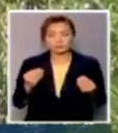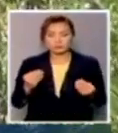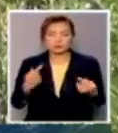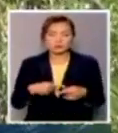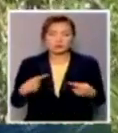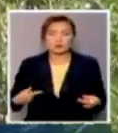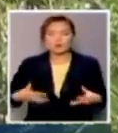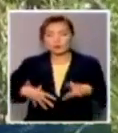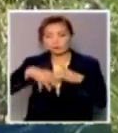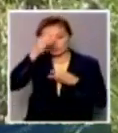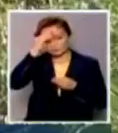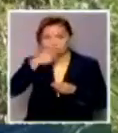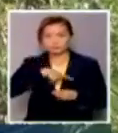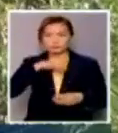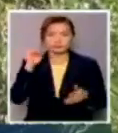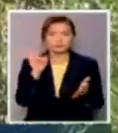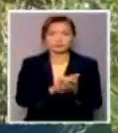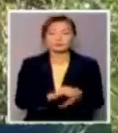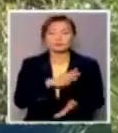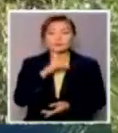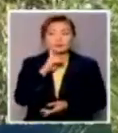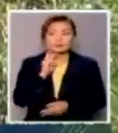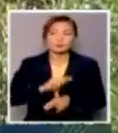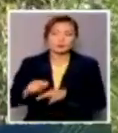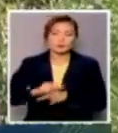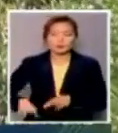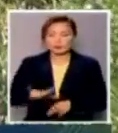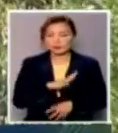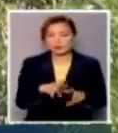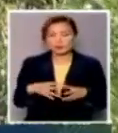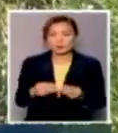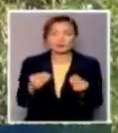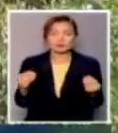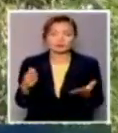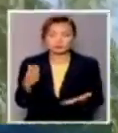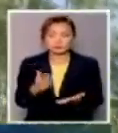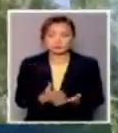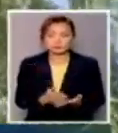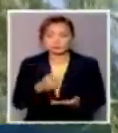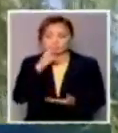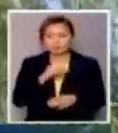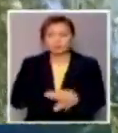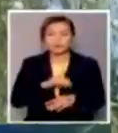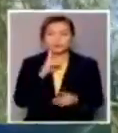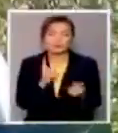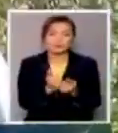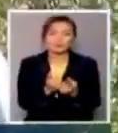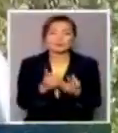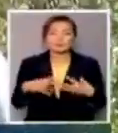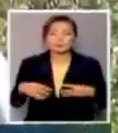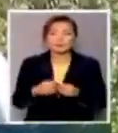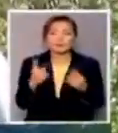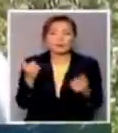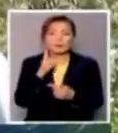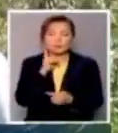өсиетті сөздерін тыңдап, өзімізге жастарға үлгі болатындай отбасы екенін көріп, жастарымызға үлгілі отбасы